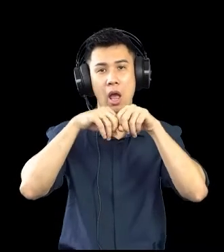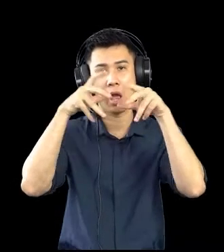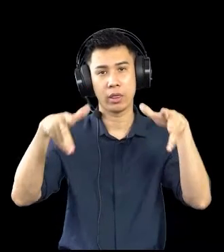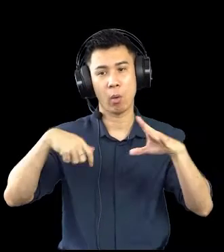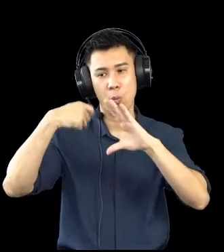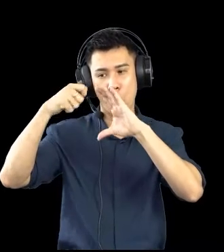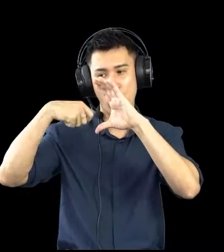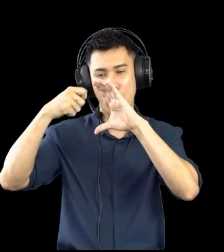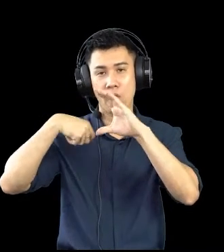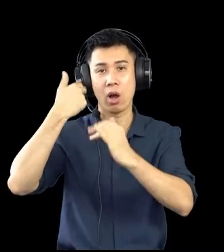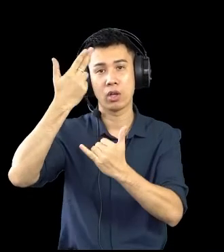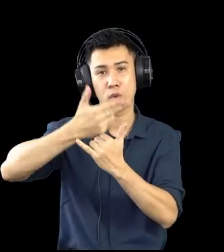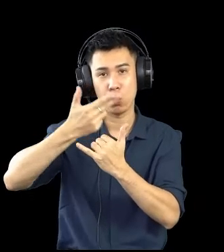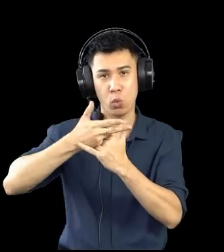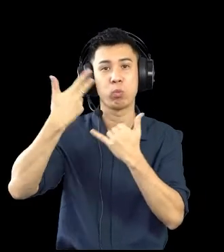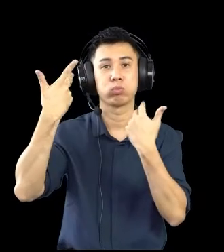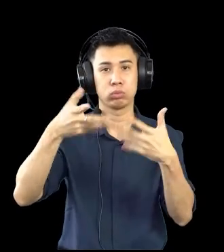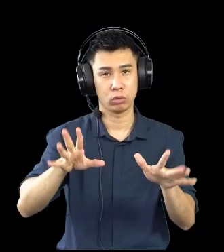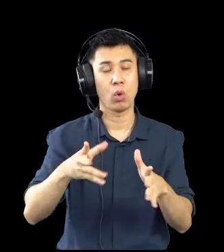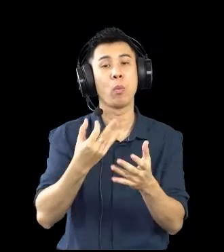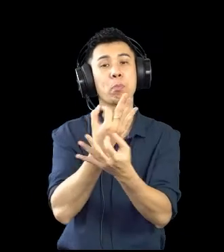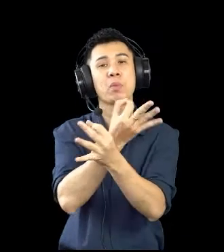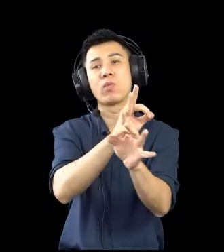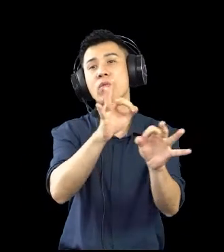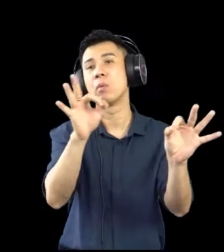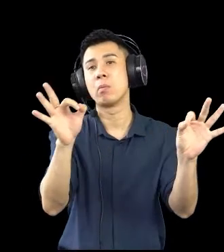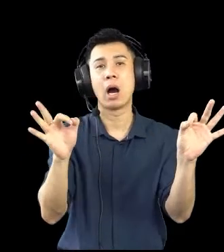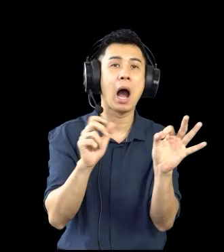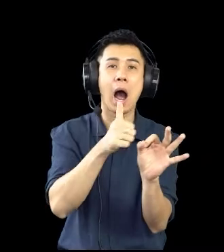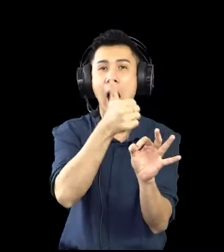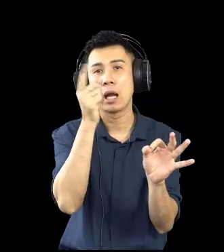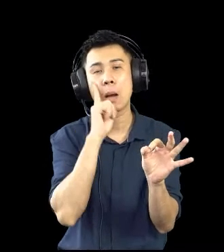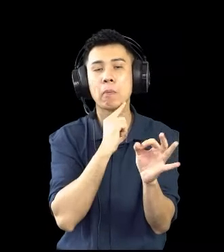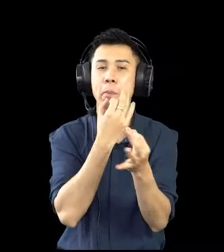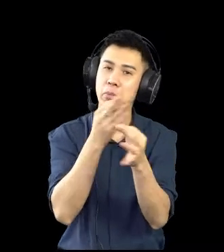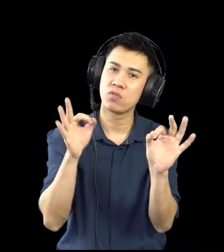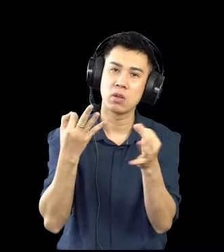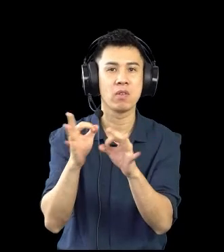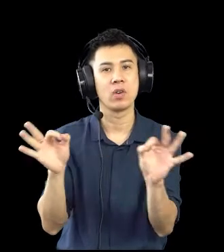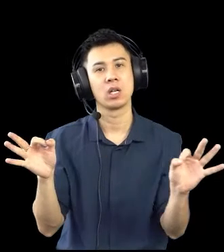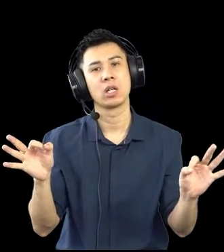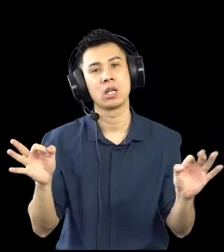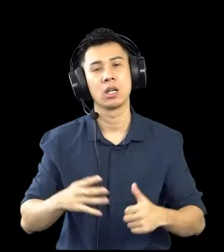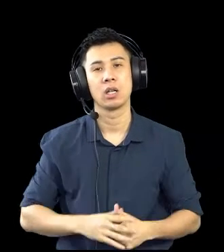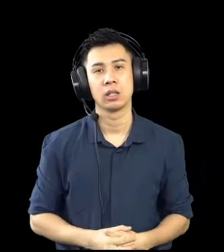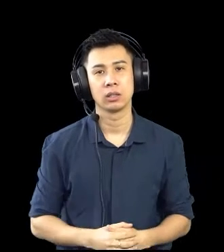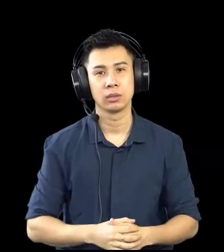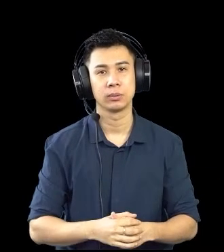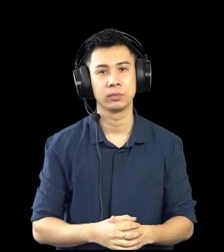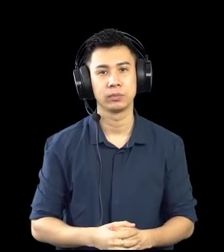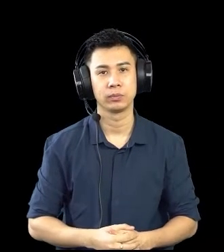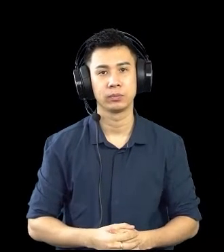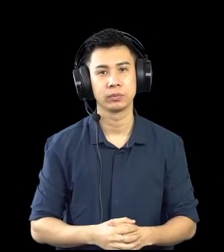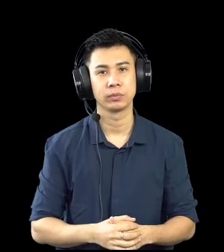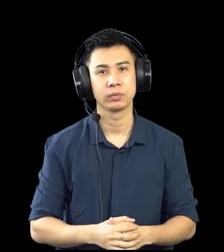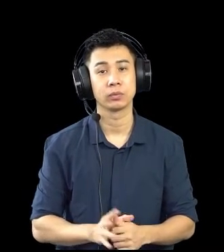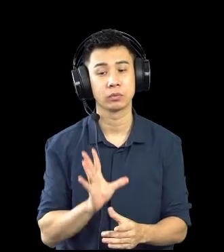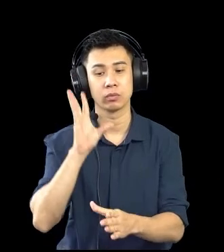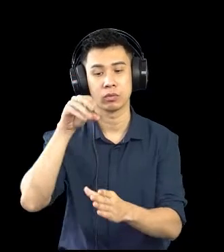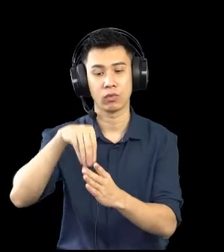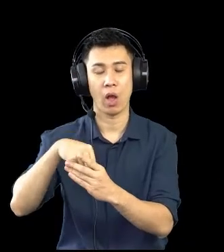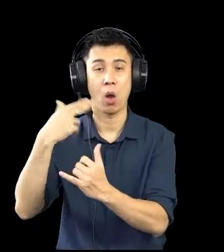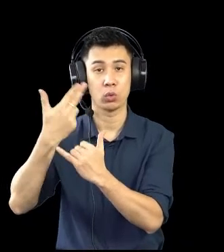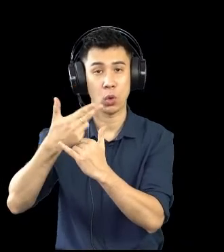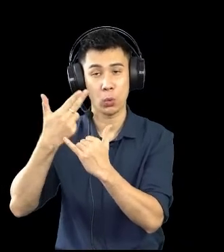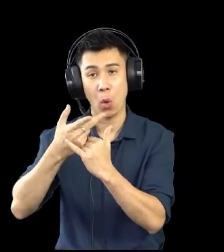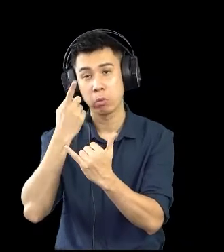video dạy học trên YouTube, thì miễn phí cho tất cả các bạn học sinh khiếm thính có thể để các bạn có thể vào cái kênh YouTube của bọn